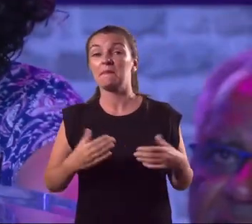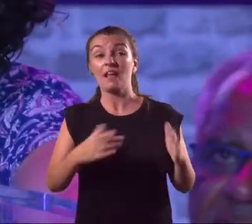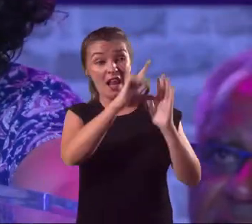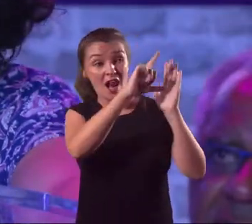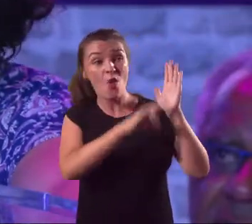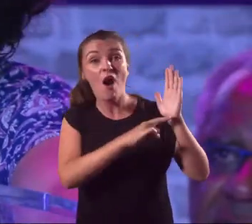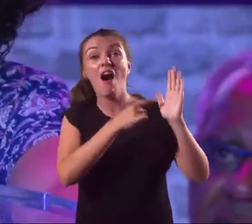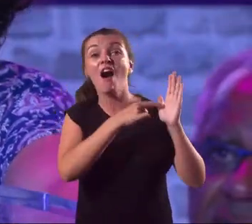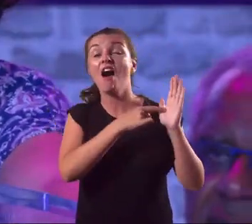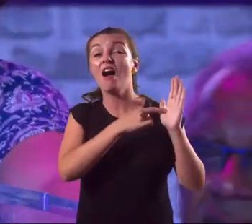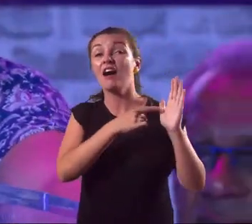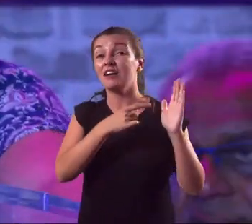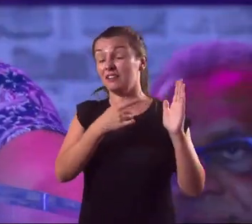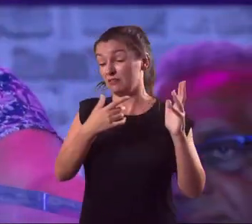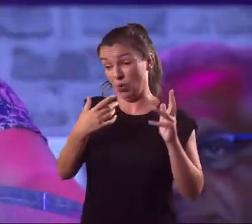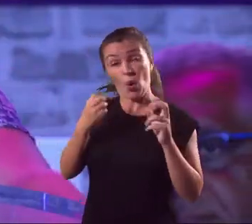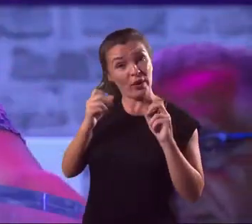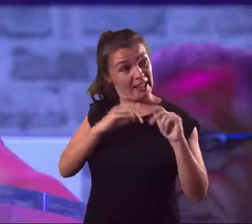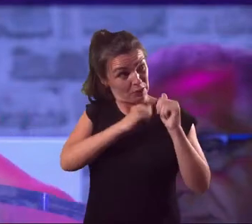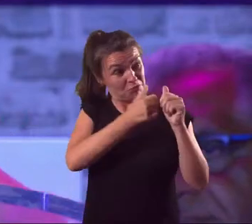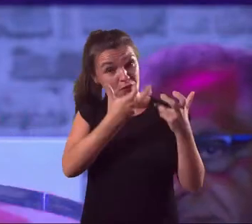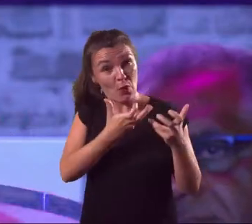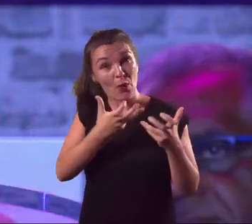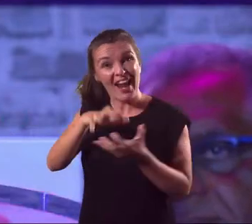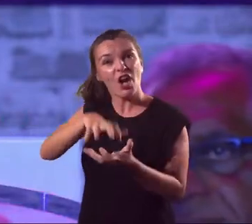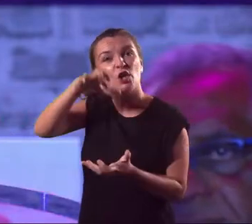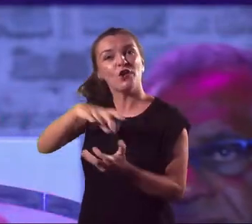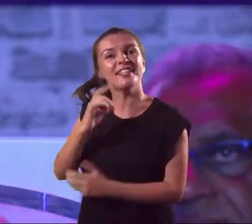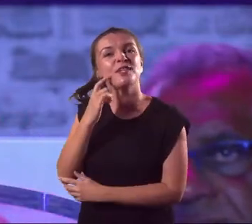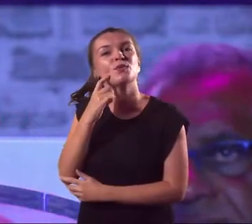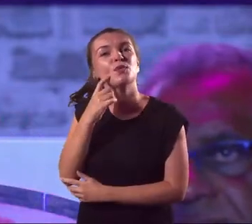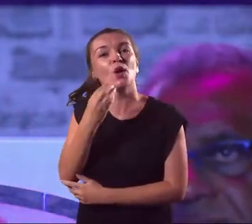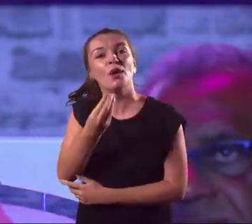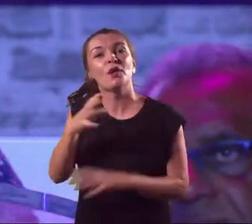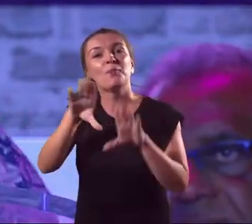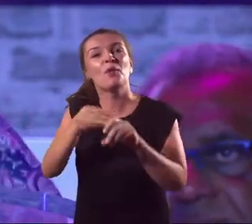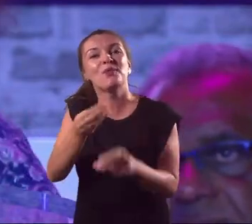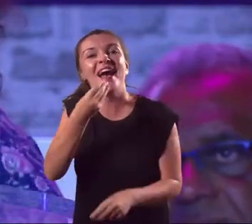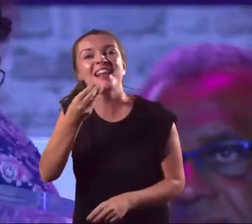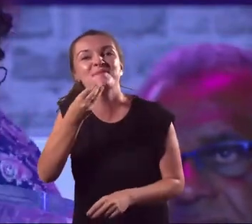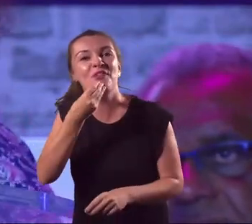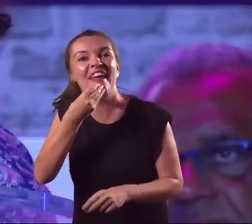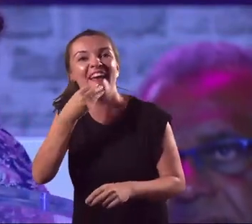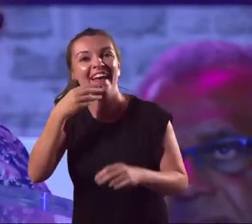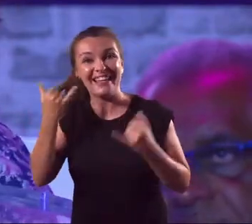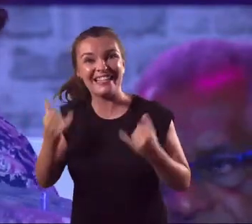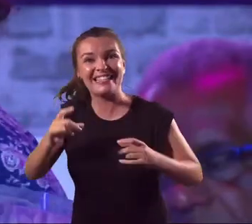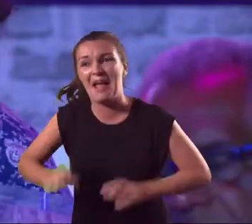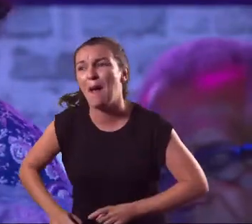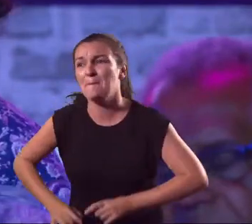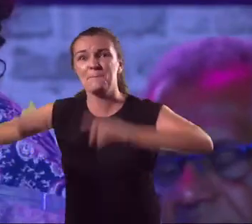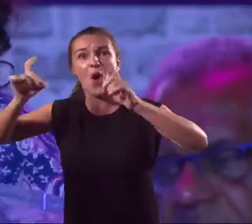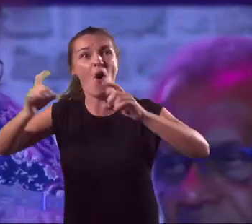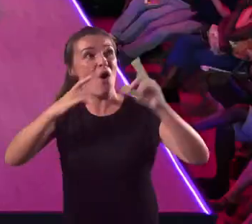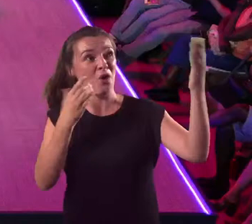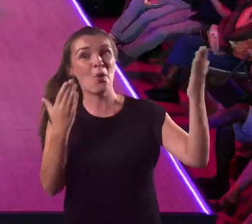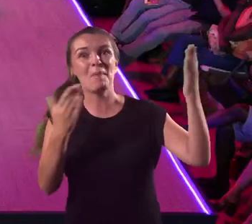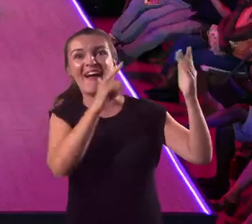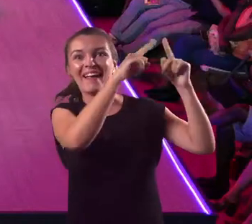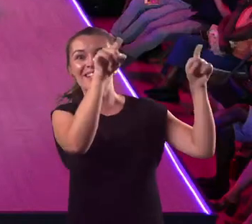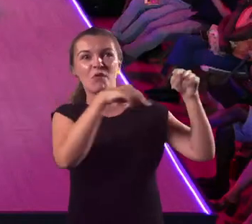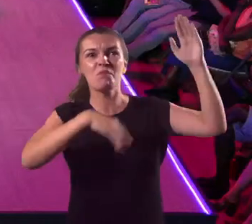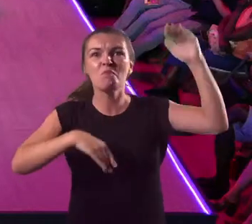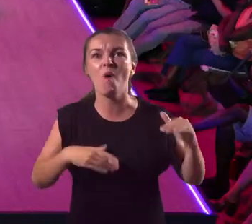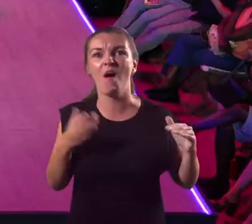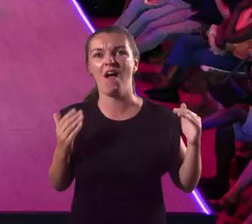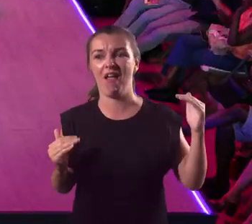sorte que les quantités de sucre qu'ils mettent dans les produits alimentaires ne soient pas beaucoup plus élevées que dans l'Hexagone. Voilà ce que ça